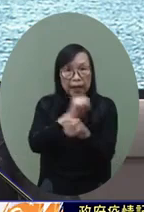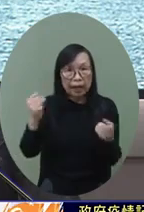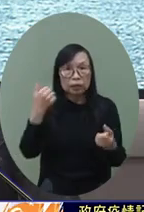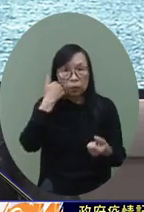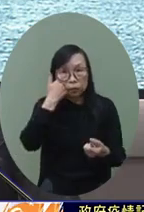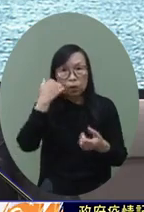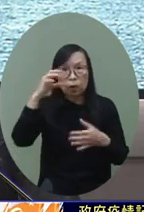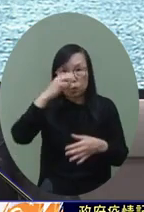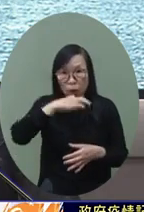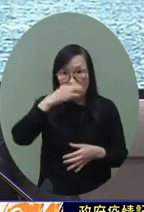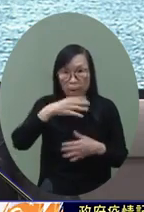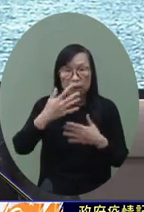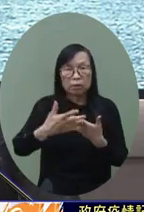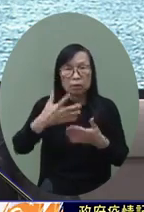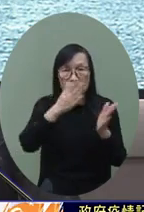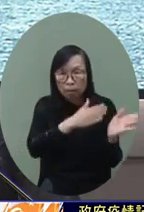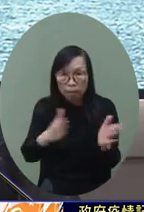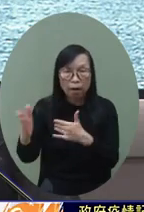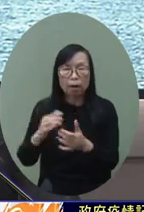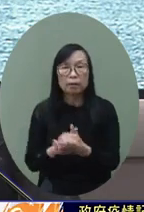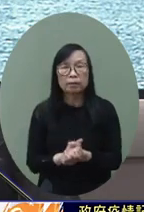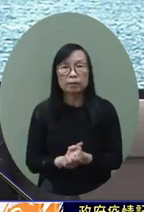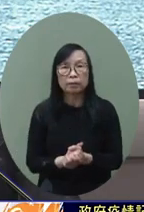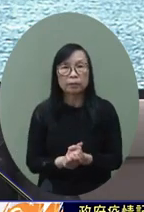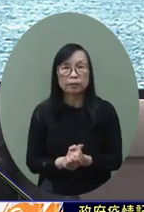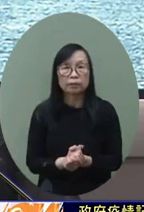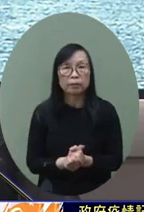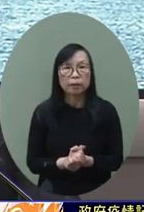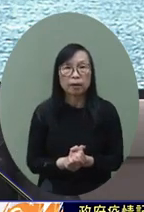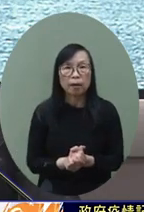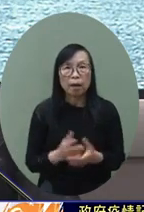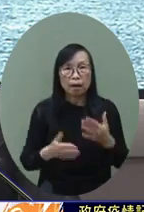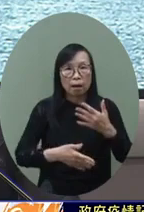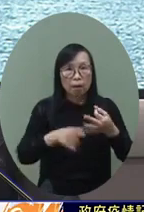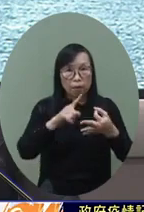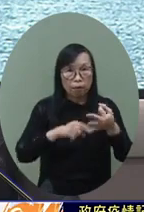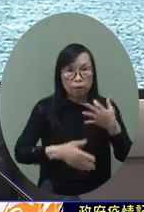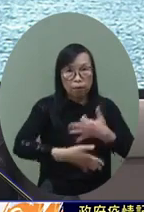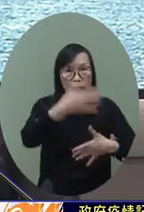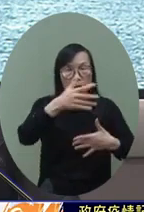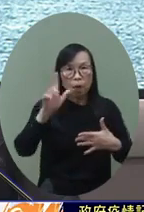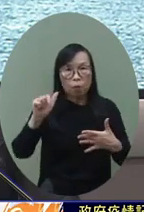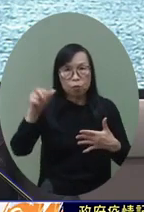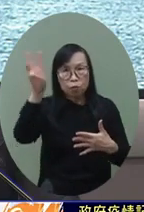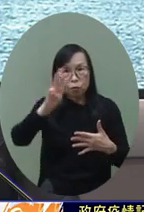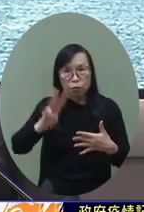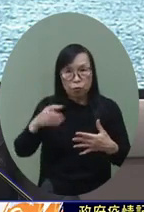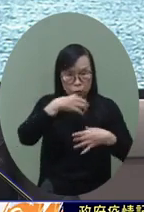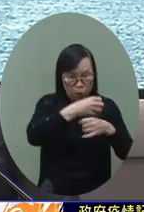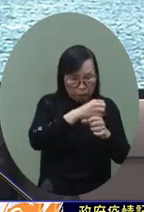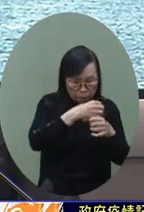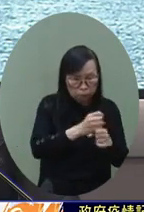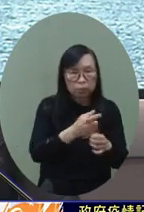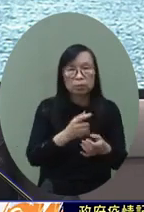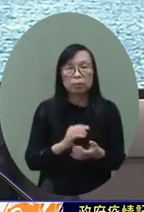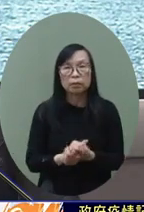物嗰個嘅安排。咁就關於豐澤樓嗰個污水樣本嘅問題咧，